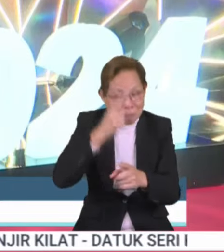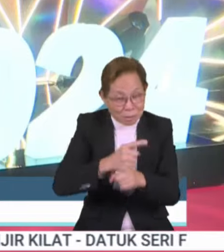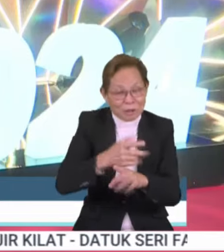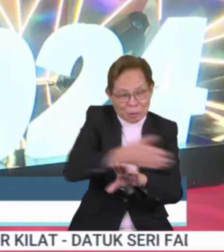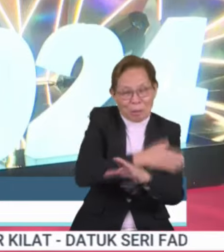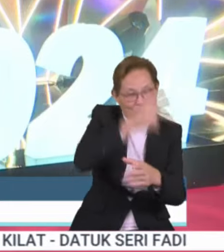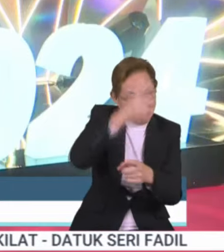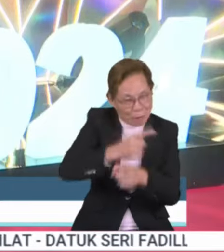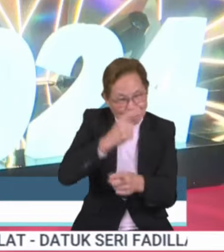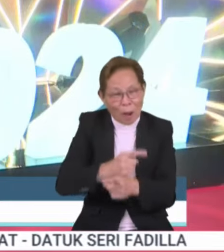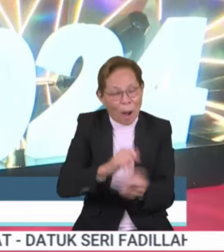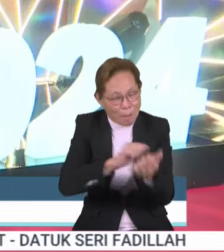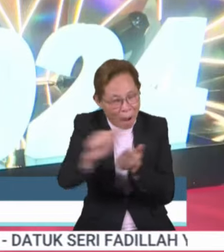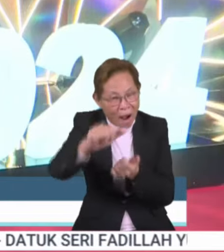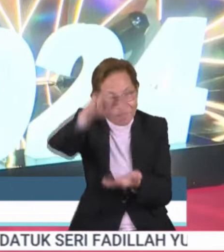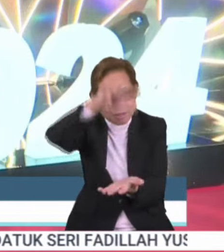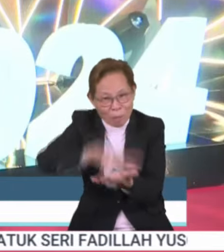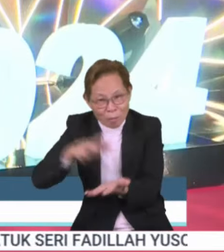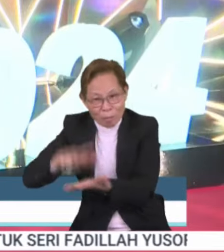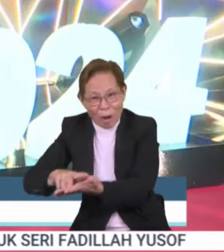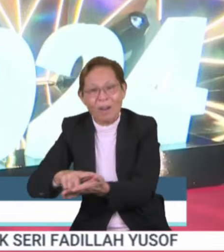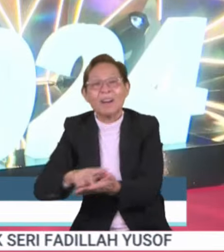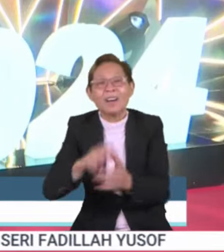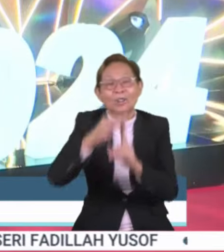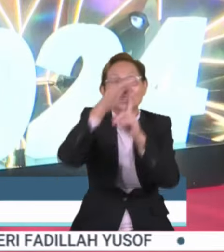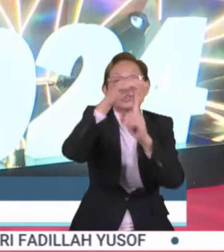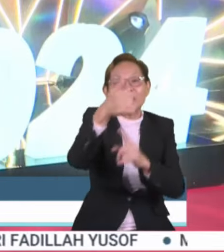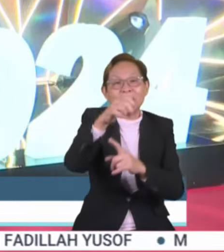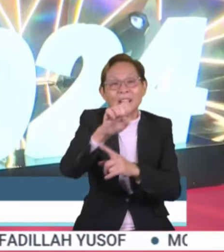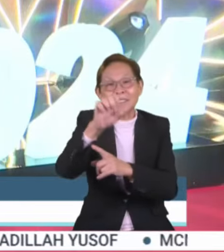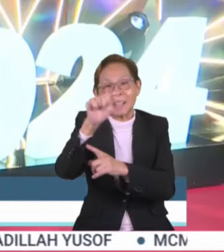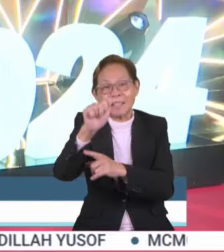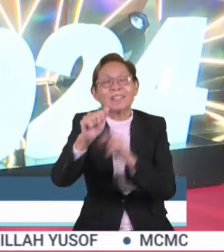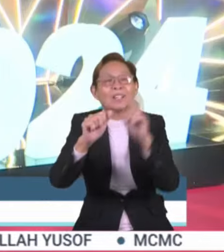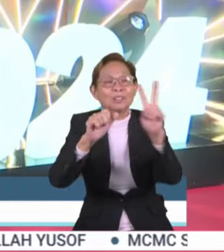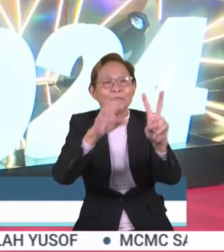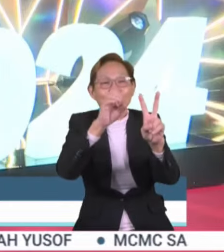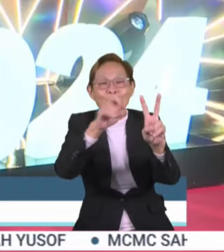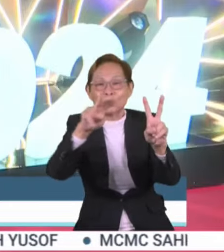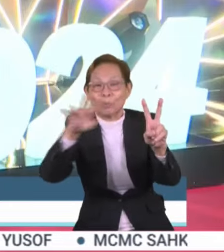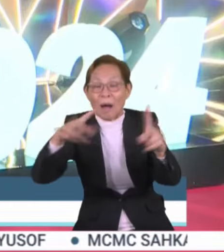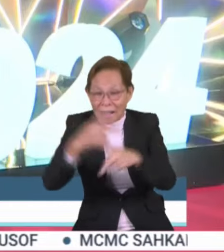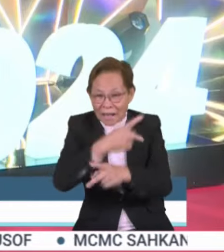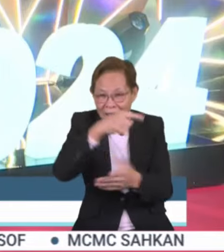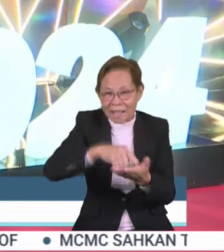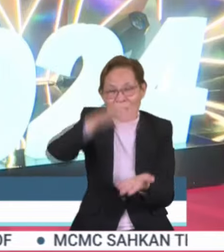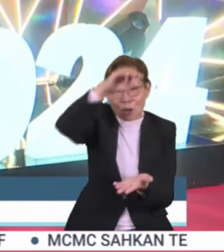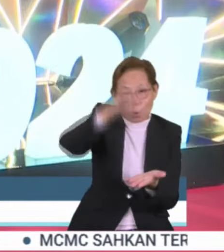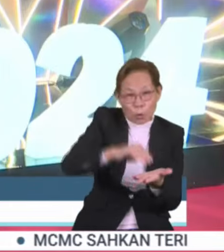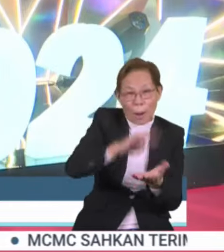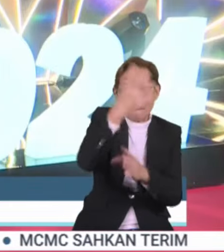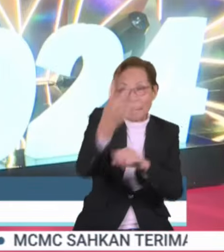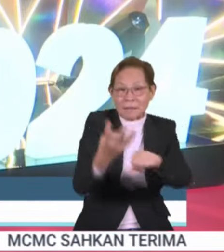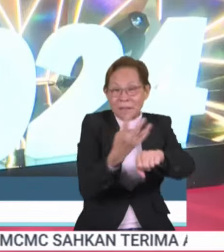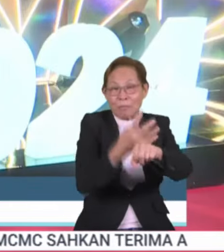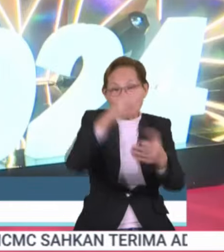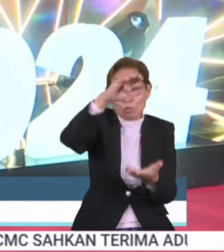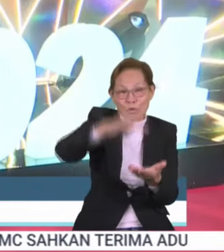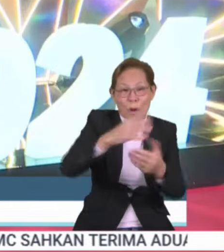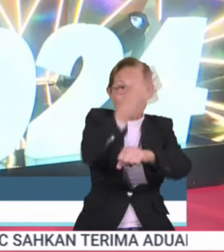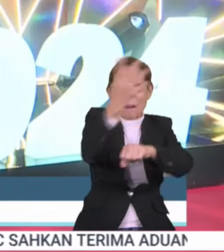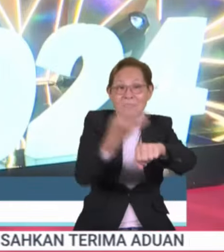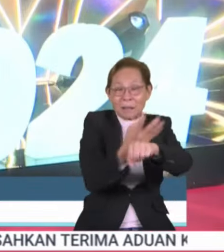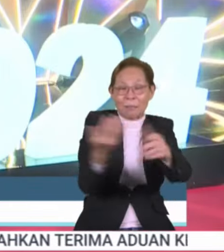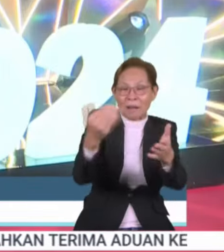layak diiktiraf, khususnya di Anugerah Sri Angkasa 2024 pada kali ini. Baiklah, kurang 4 jam sahaja